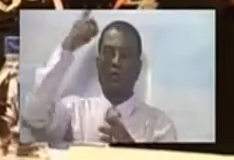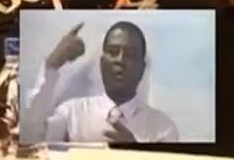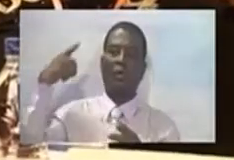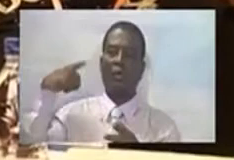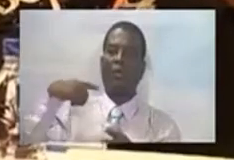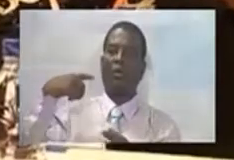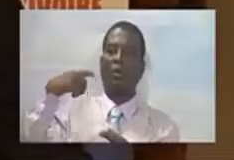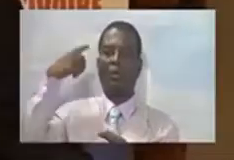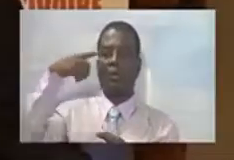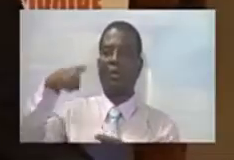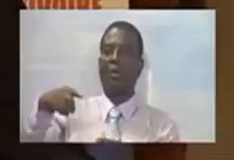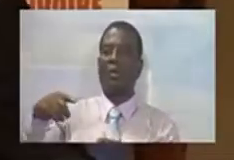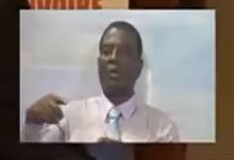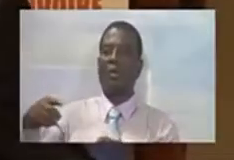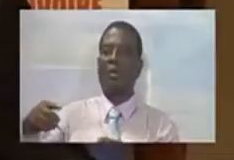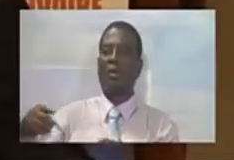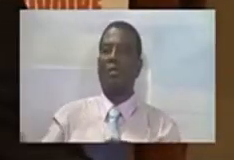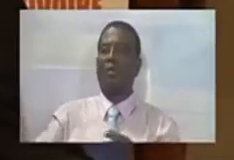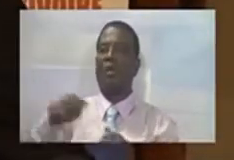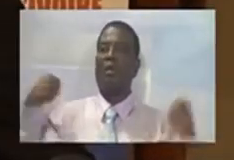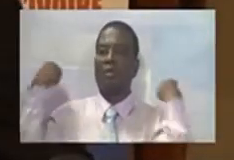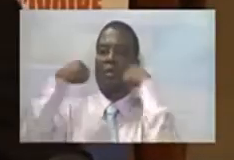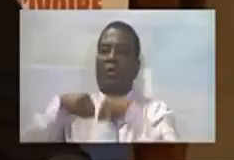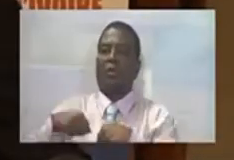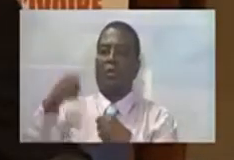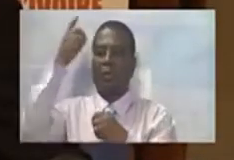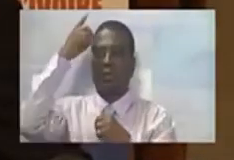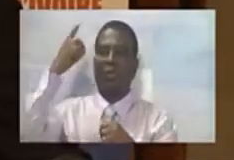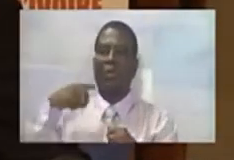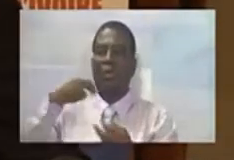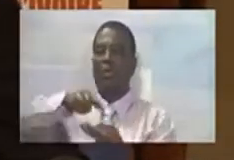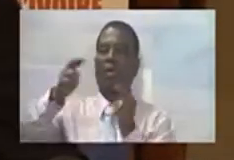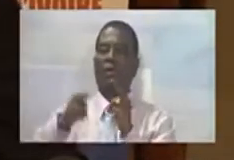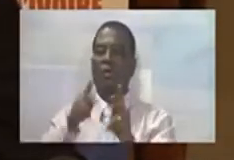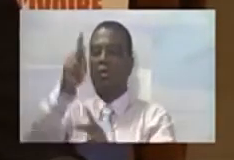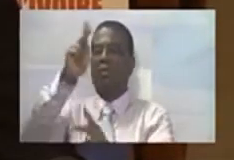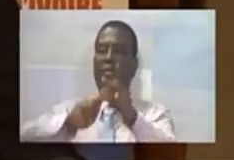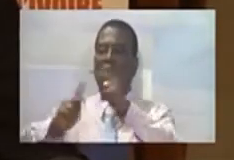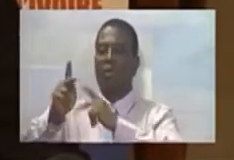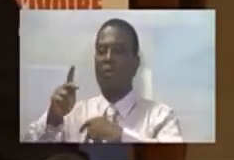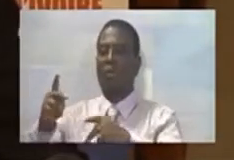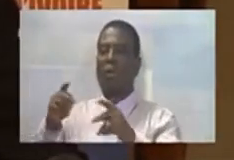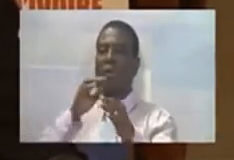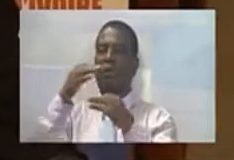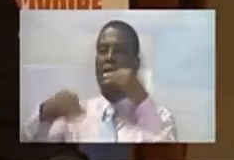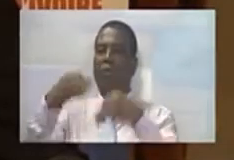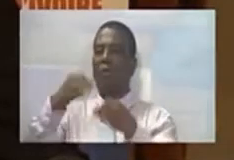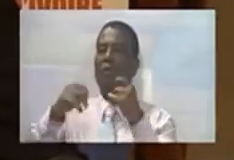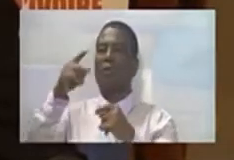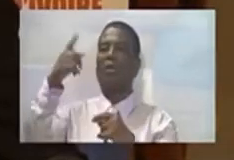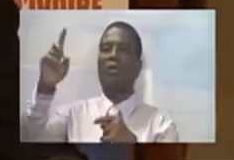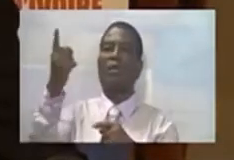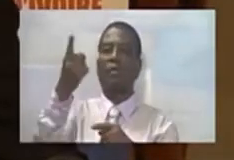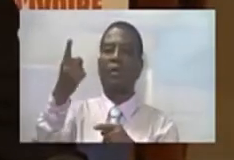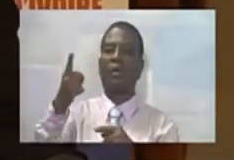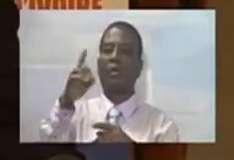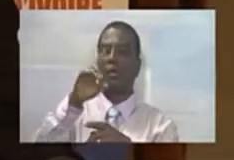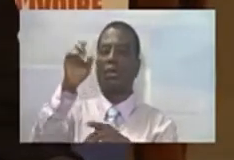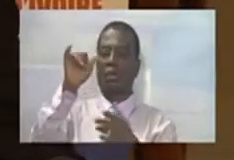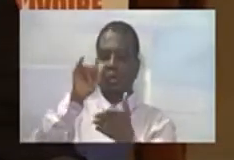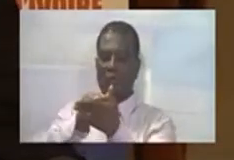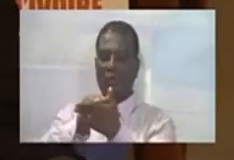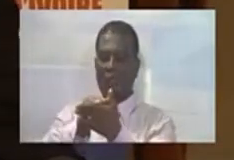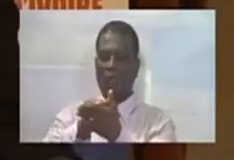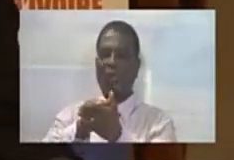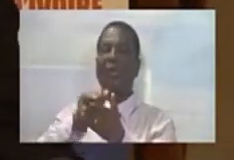qui endossent pour la première fois le costume de parlementaire et de représentants du peuple, justifie à eux seuls ce séminaire